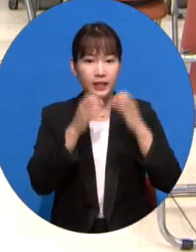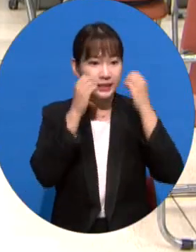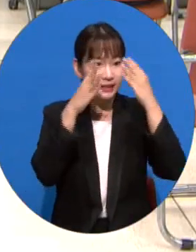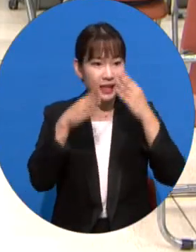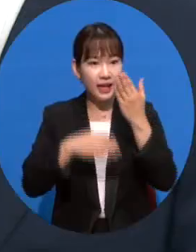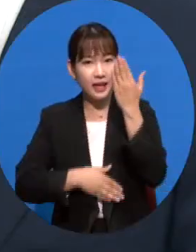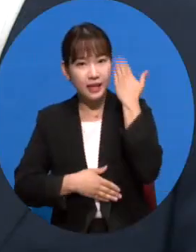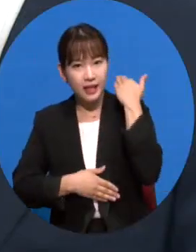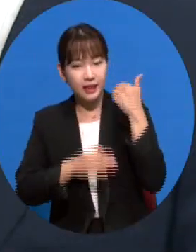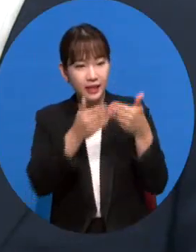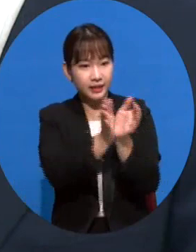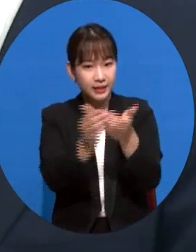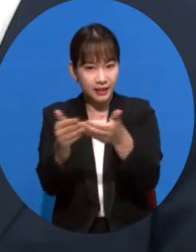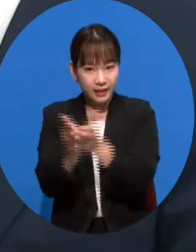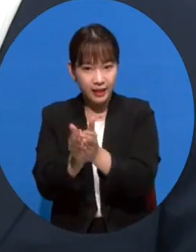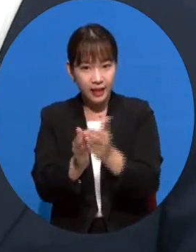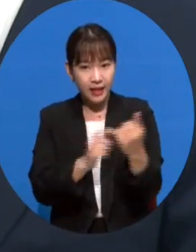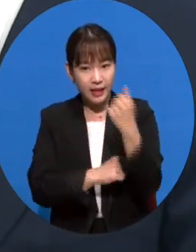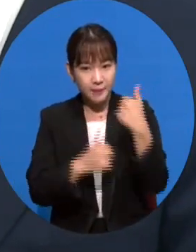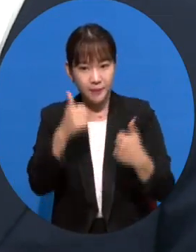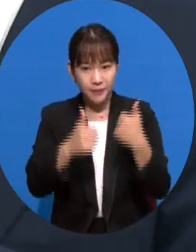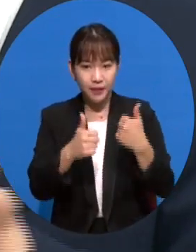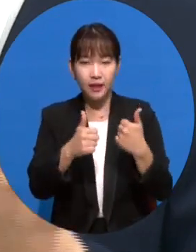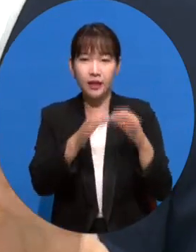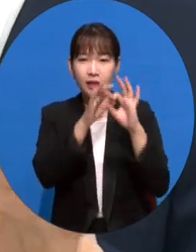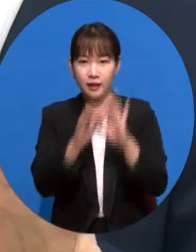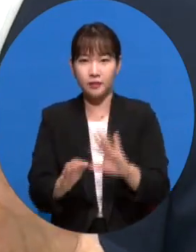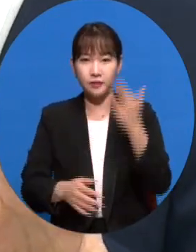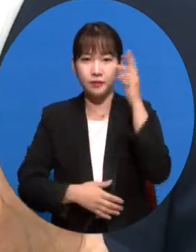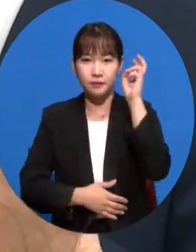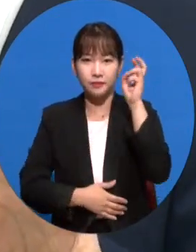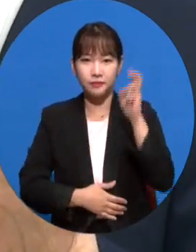세력의 힘 대결은 계속될 전망입니다. MBC 뉴스 양현승입니다.